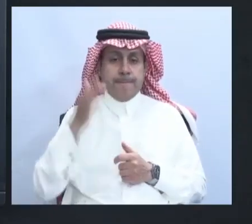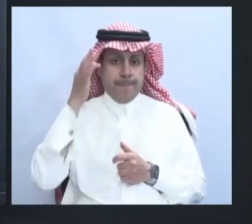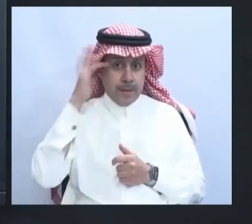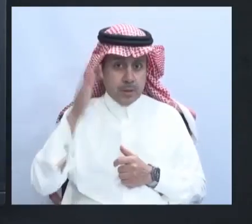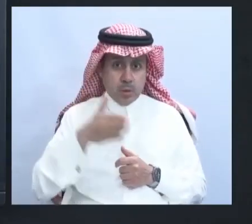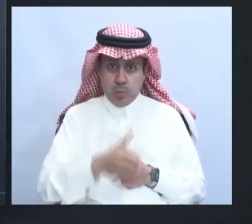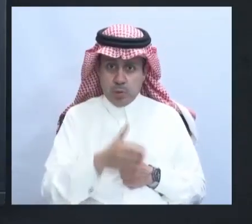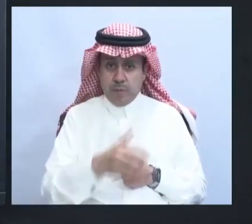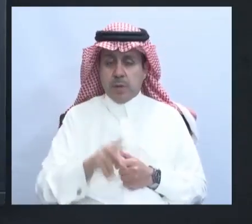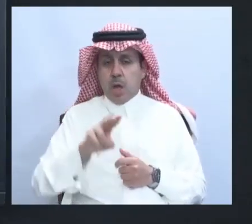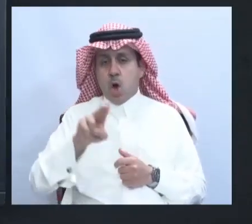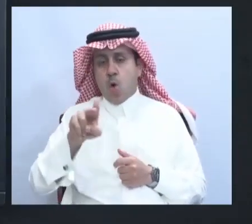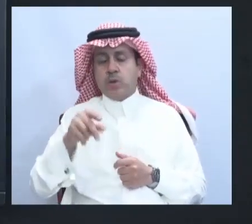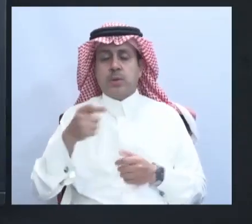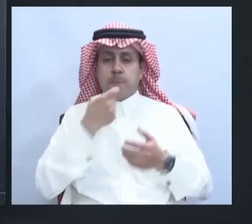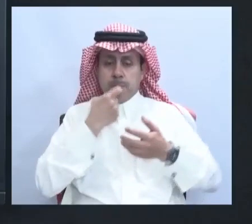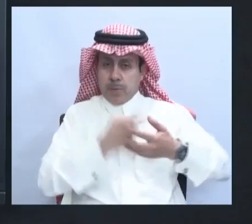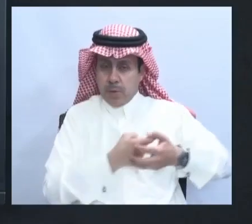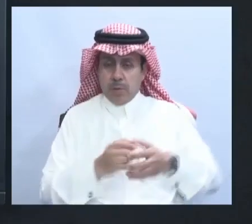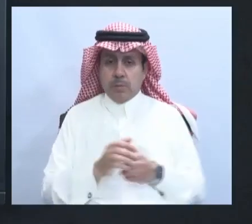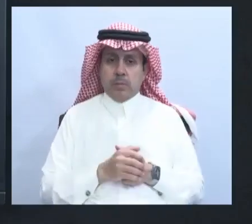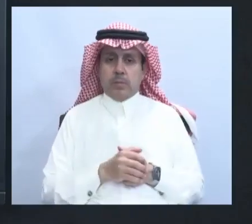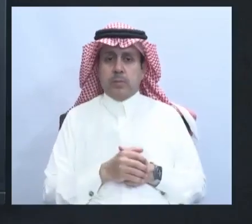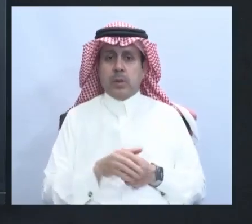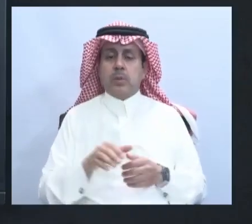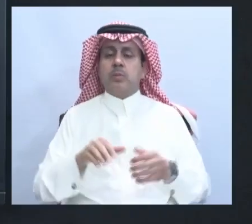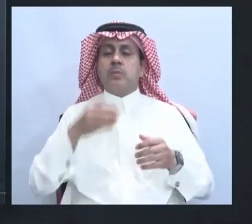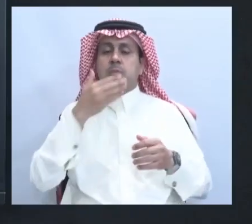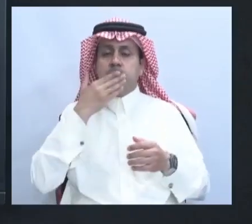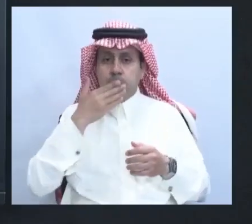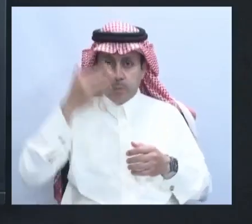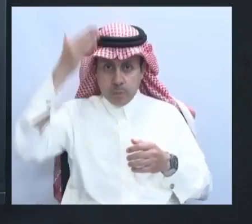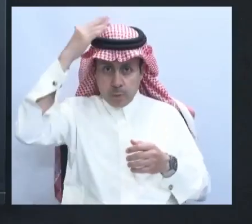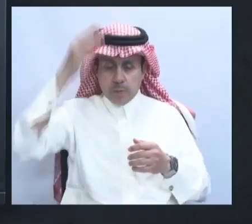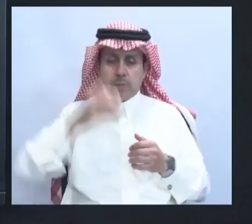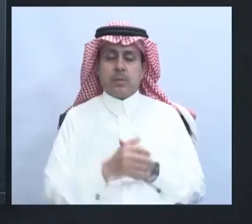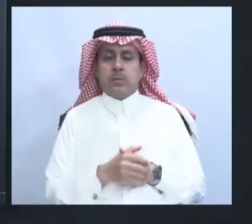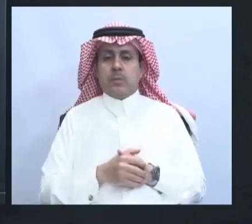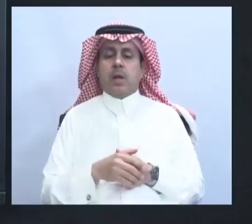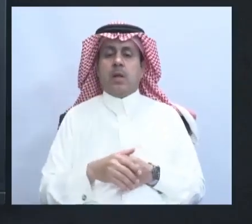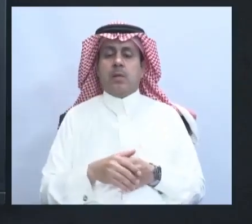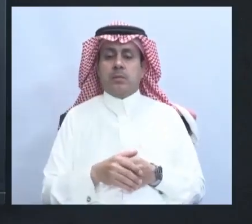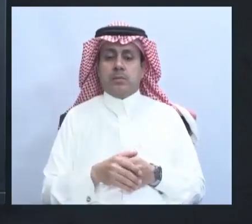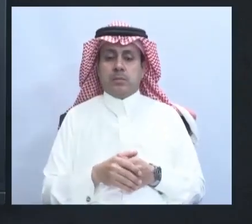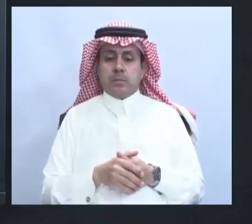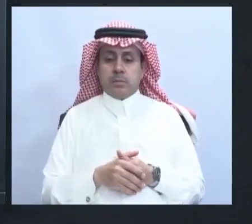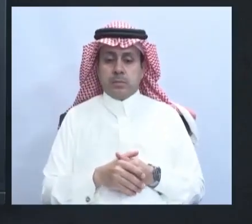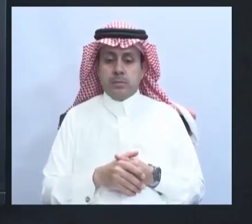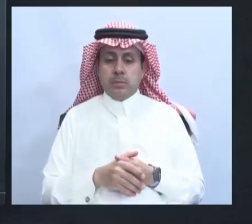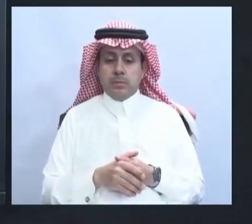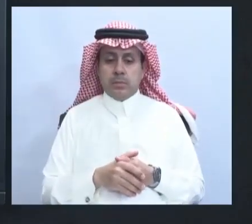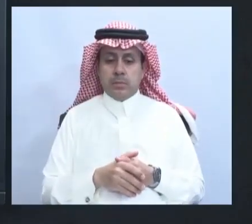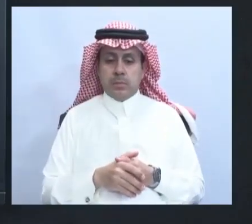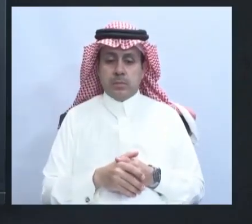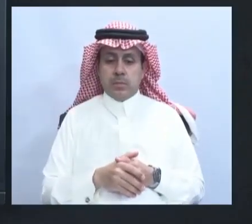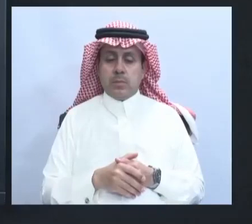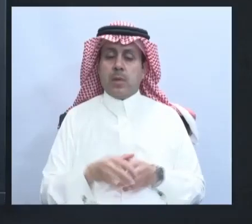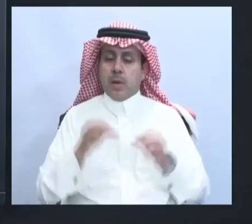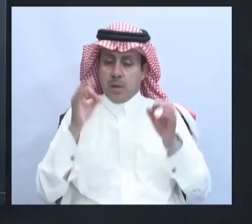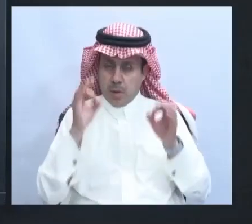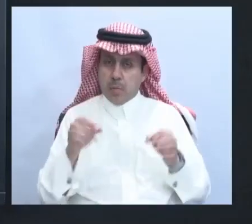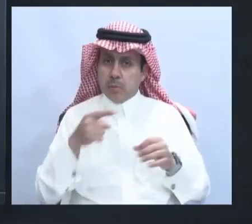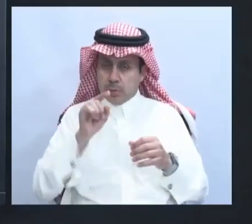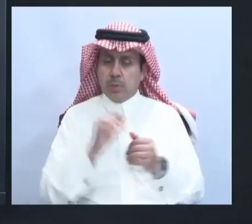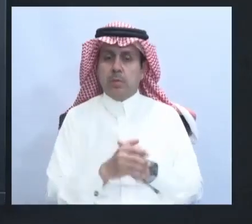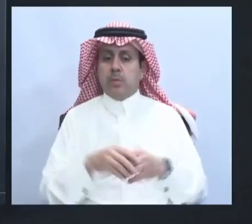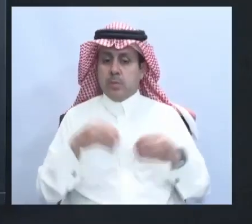مصافحه اخته من الرضاعه وتقبيل راسها هل هذا الحكم يثبت او لا يثبت احسنتم هذا الحكم يثبت